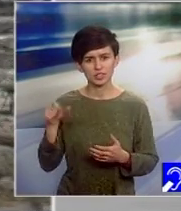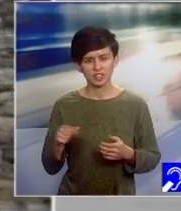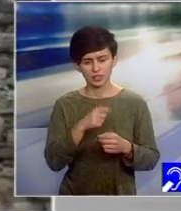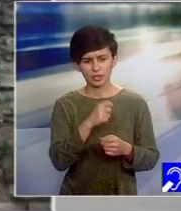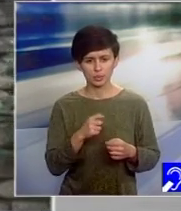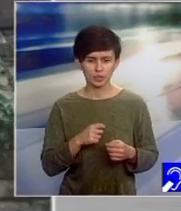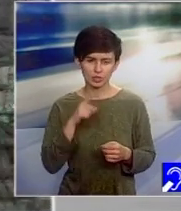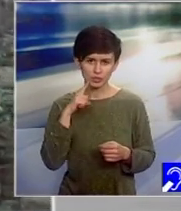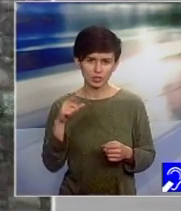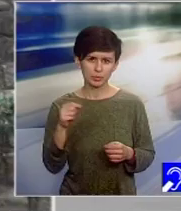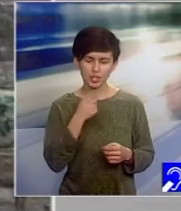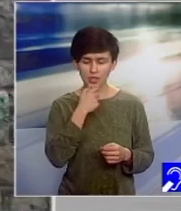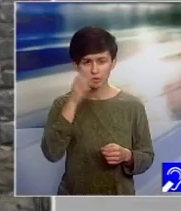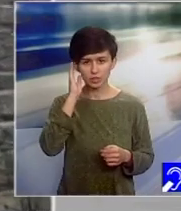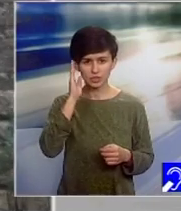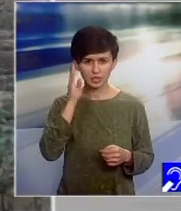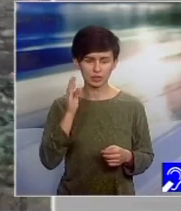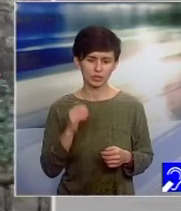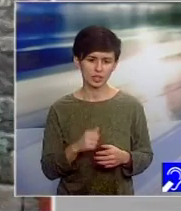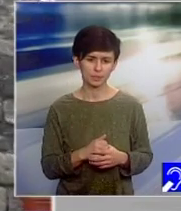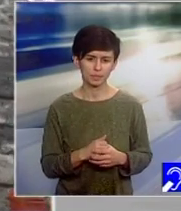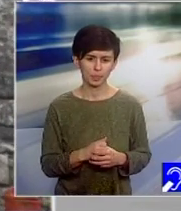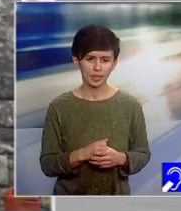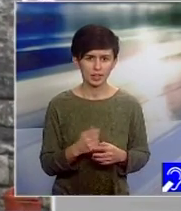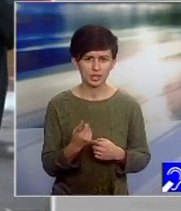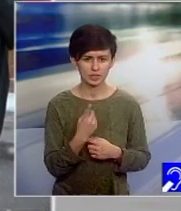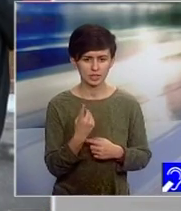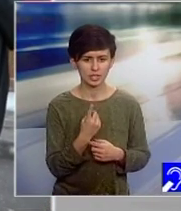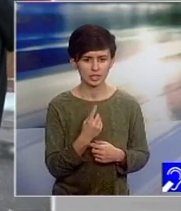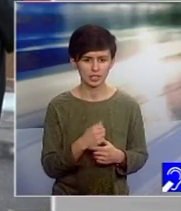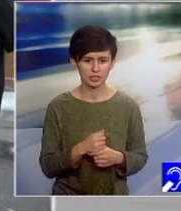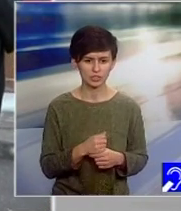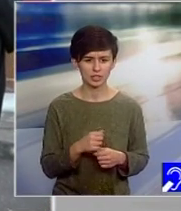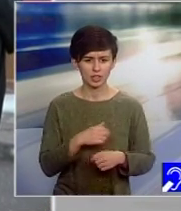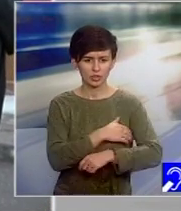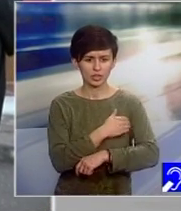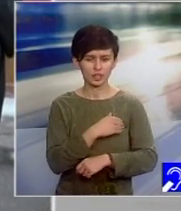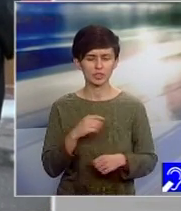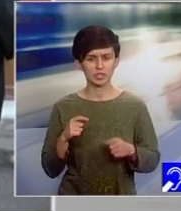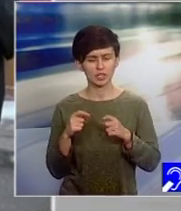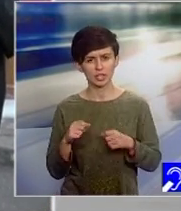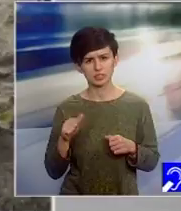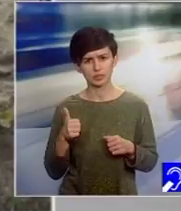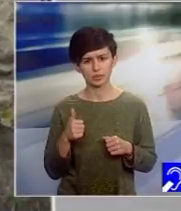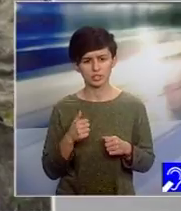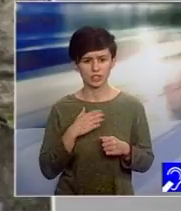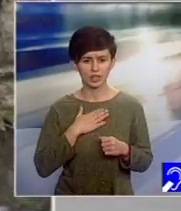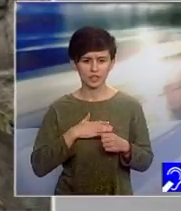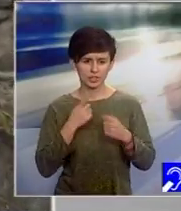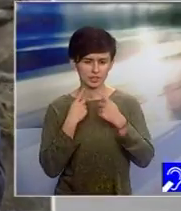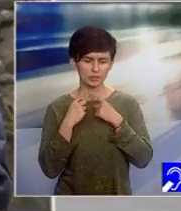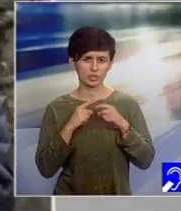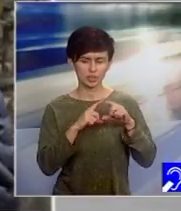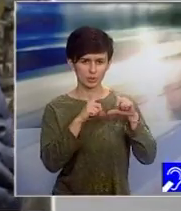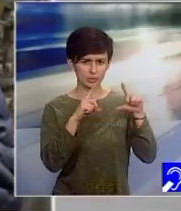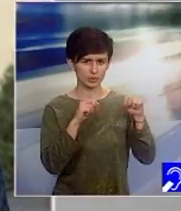viitor, în luna aprilie, la Strasburg. Mihaela Ilișiu este elevă în clasa 11-a și spune că abia așteaptă să discute despre plăcuțele cu informații care